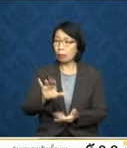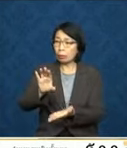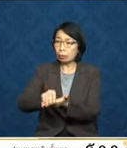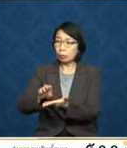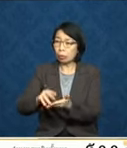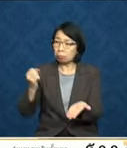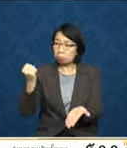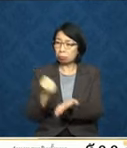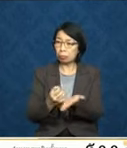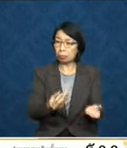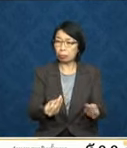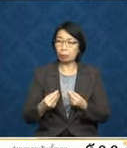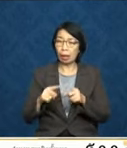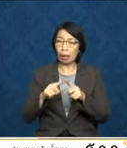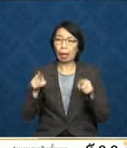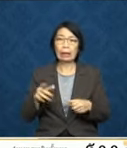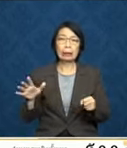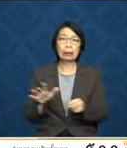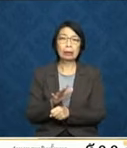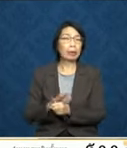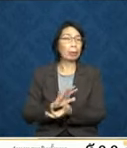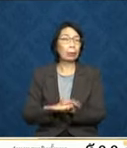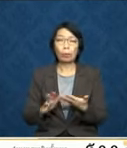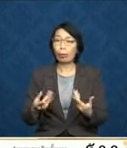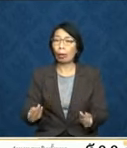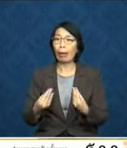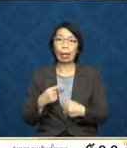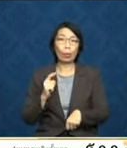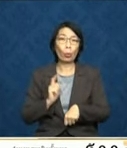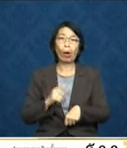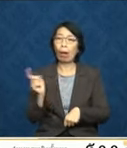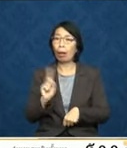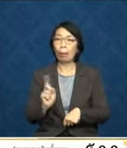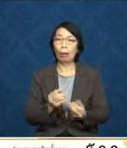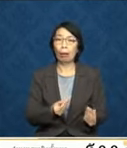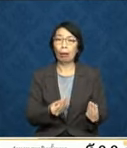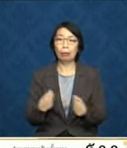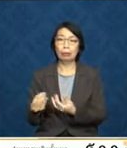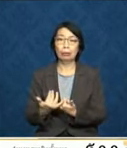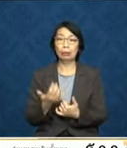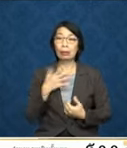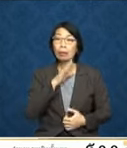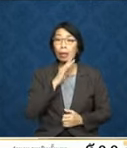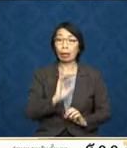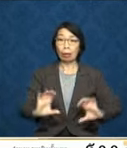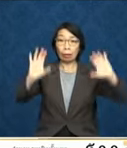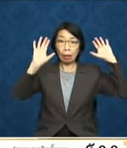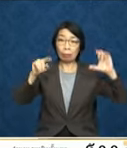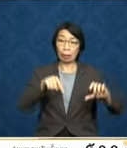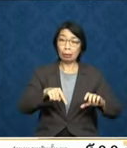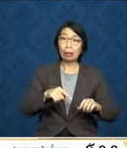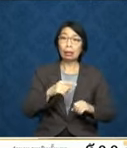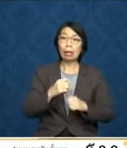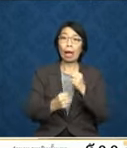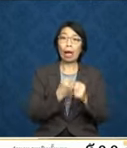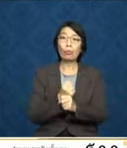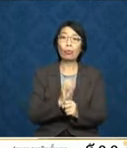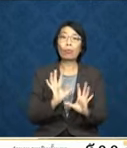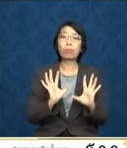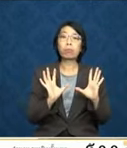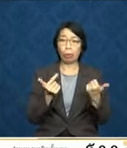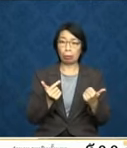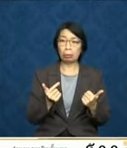และออกโฉนดที่ดินครบเมื่อไหร่หรือหากเปลี่ยนรัฐบาลแล้วรัฐบาลนี้จะทำโครงการต่อหรือไม่พี่น้องประชาชนก็ได้แ